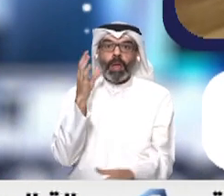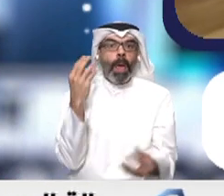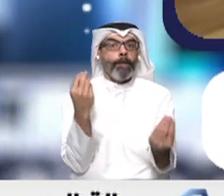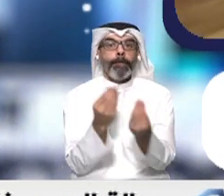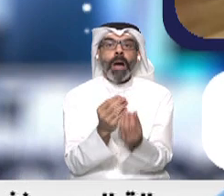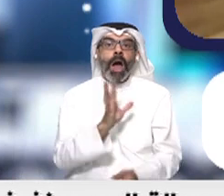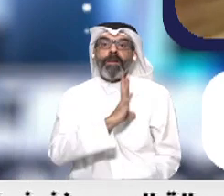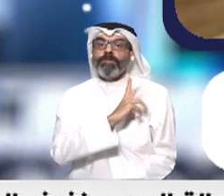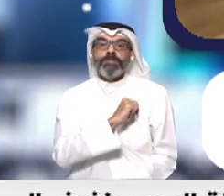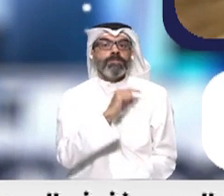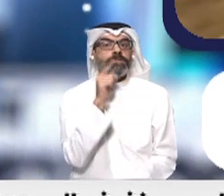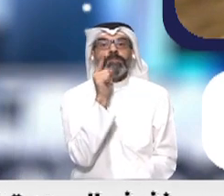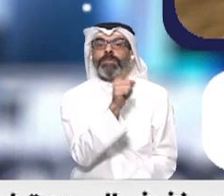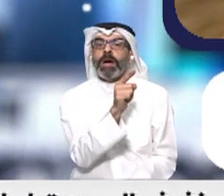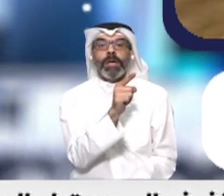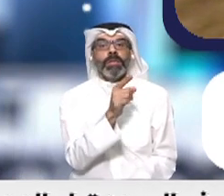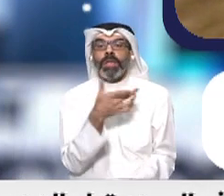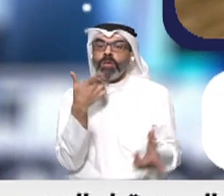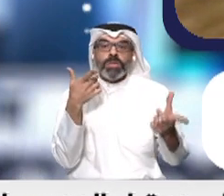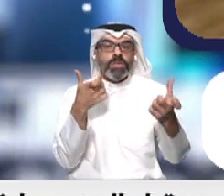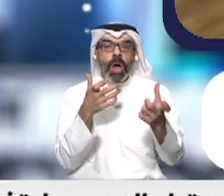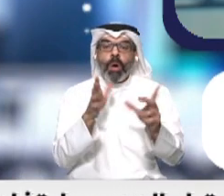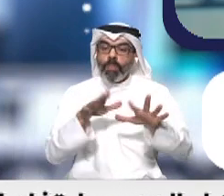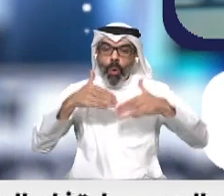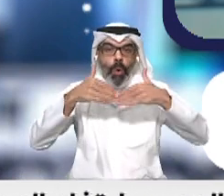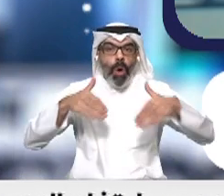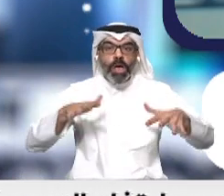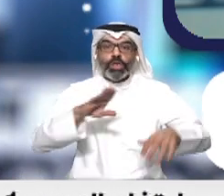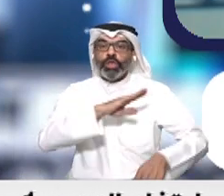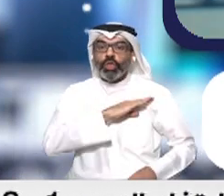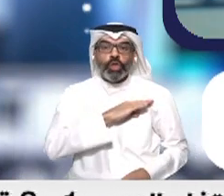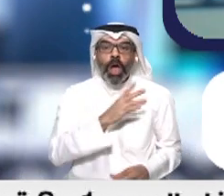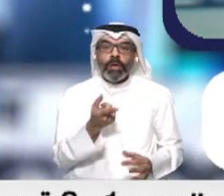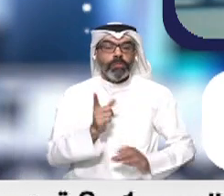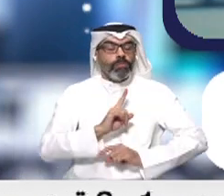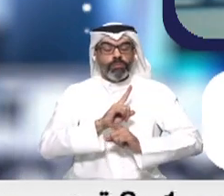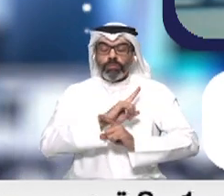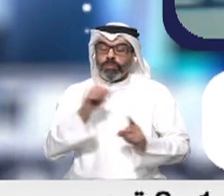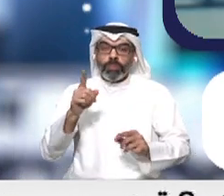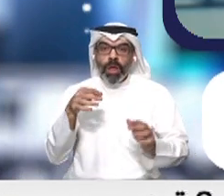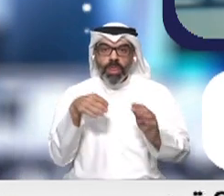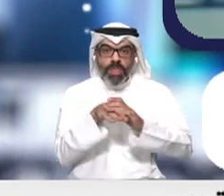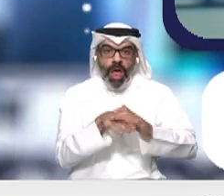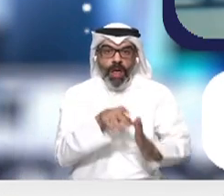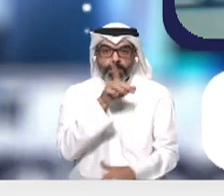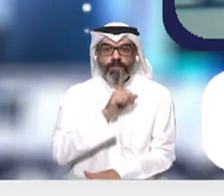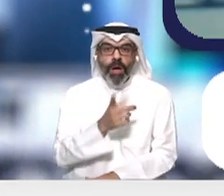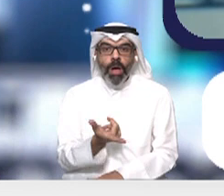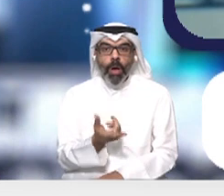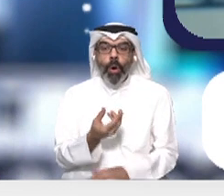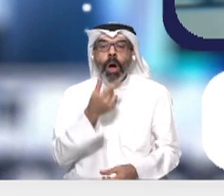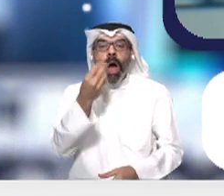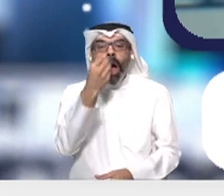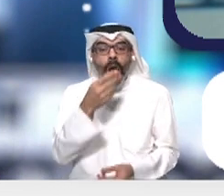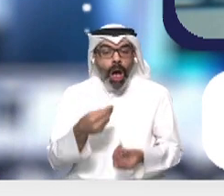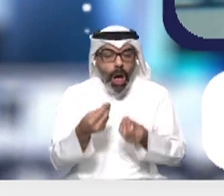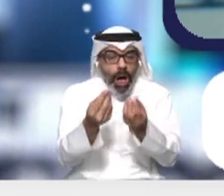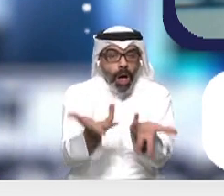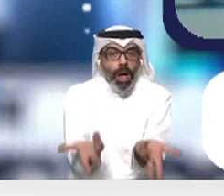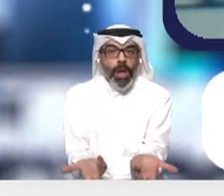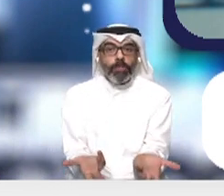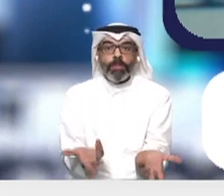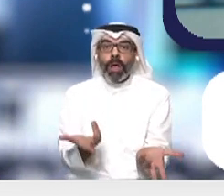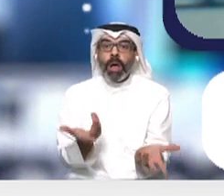أسلحة للقطاع، وإنما كانت دائما تفتح المعبر لدخول الغذاء